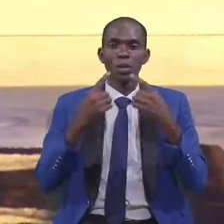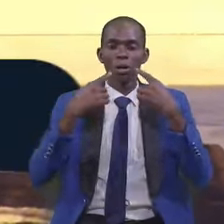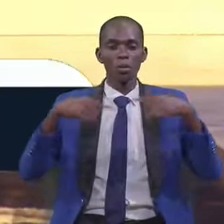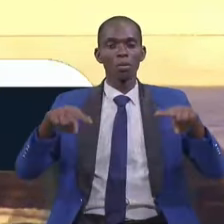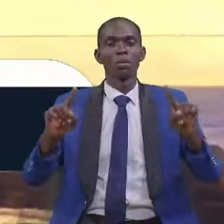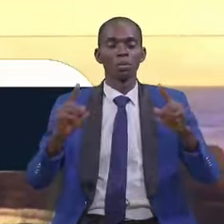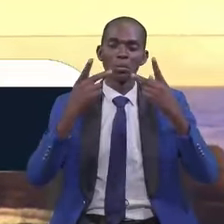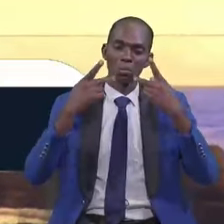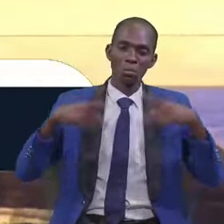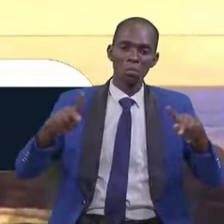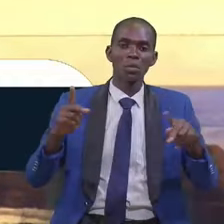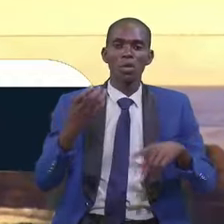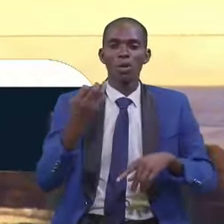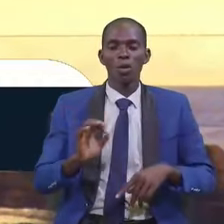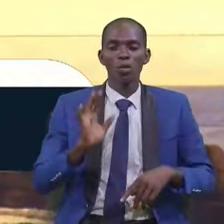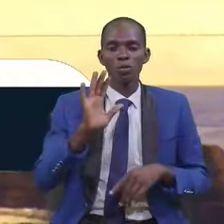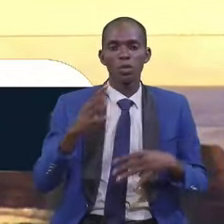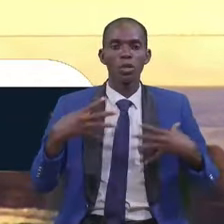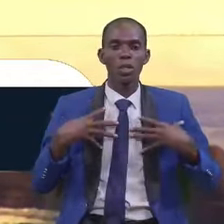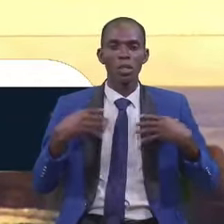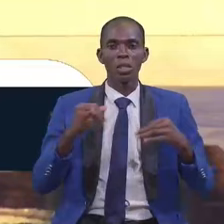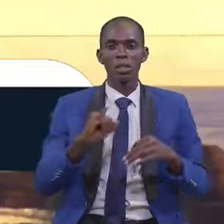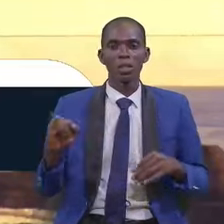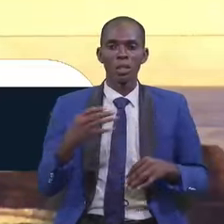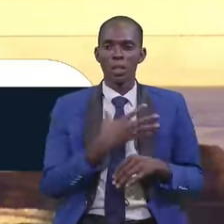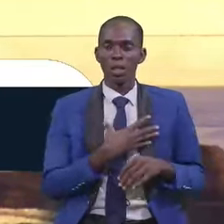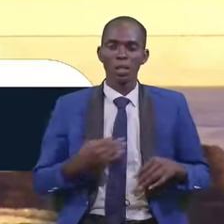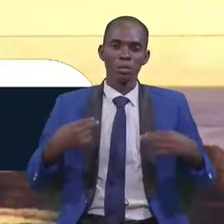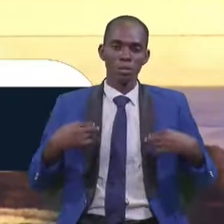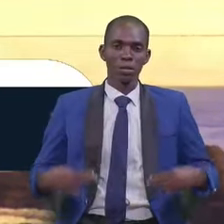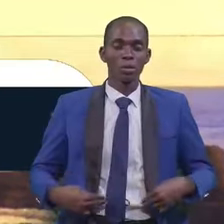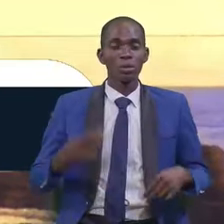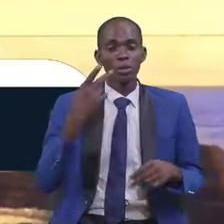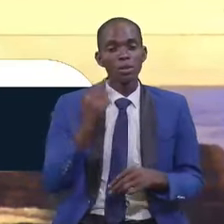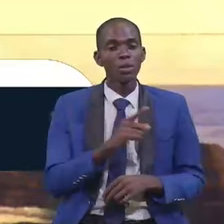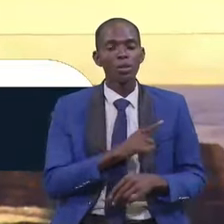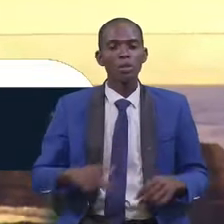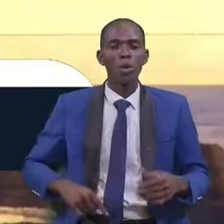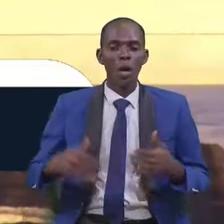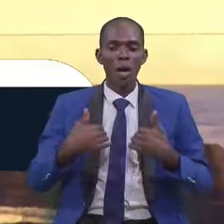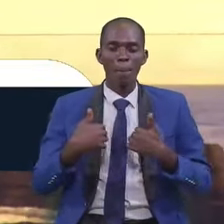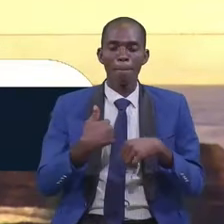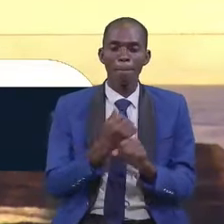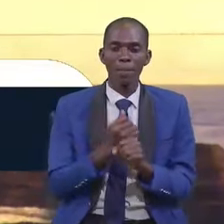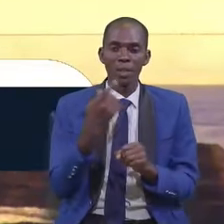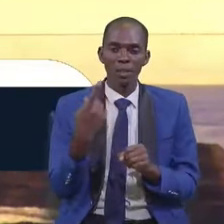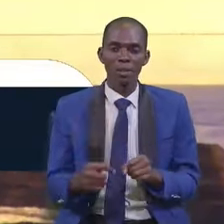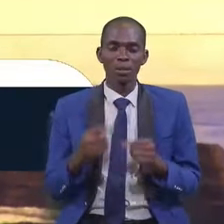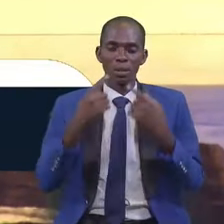et votre santé. Vous voyez? Le Seigneur a fait la proclamation pour que vous compreniez